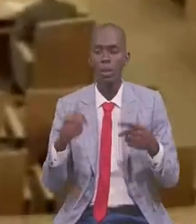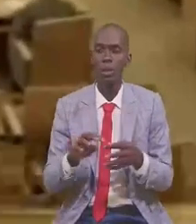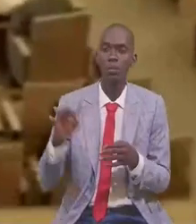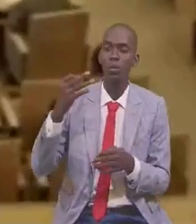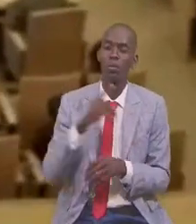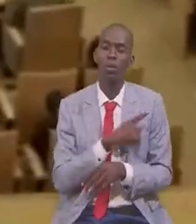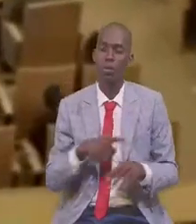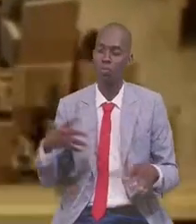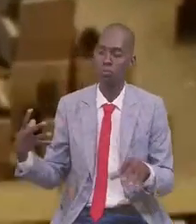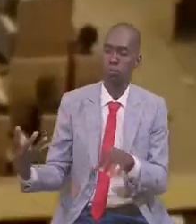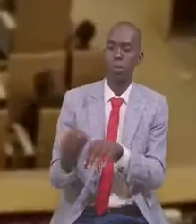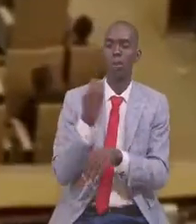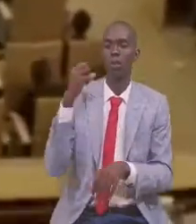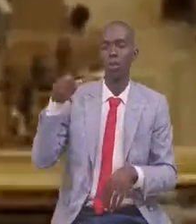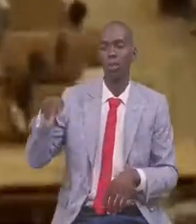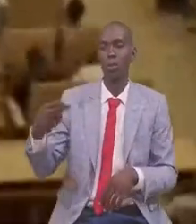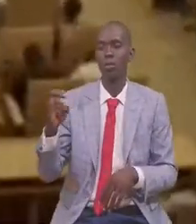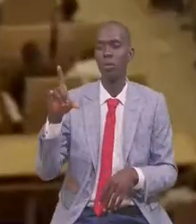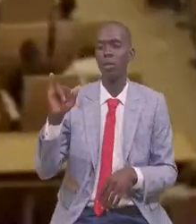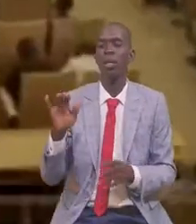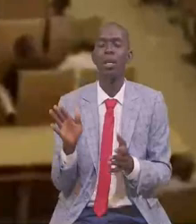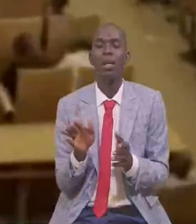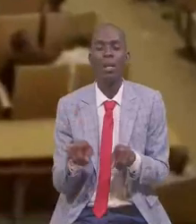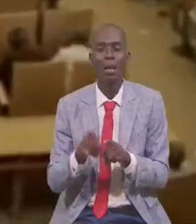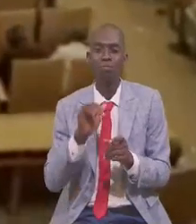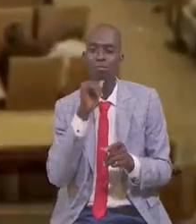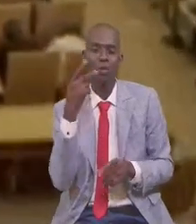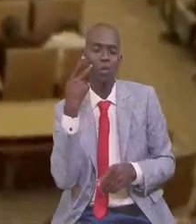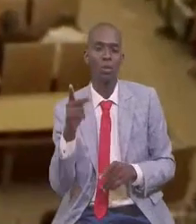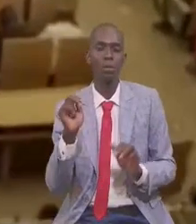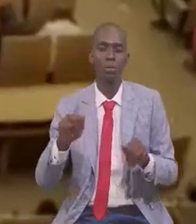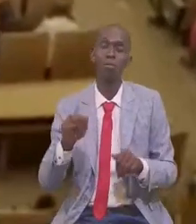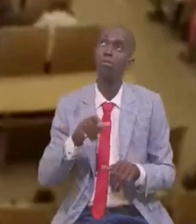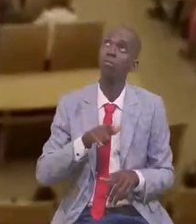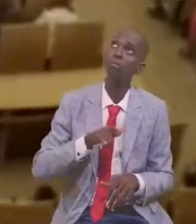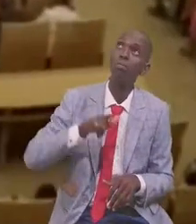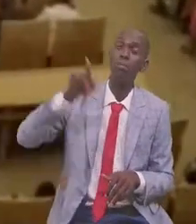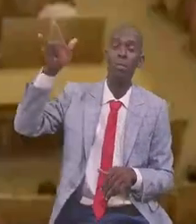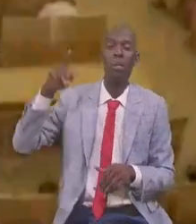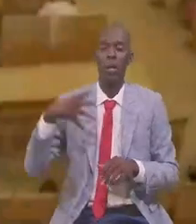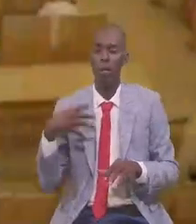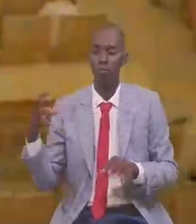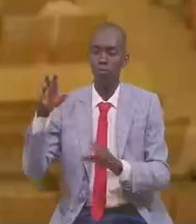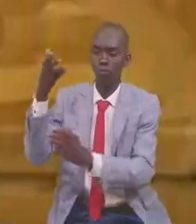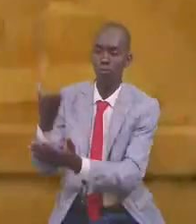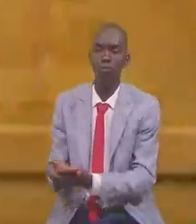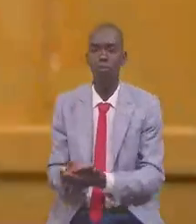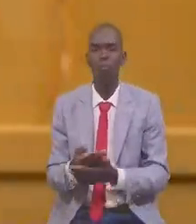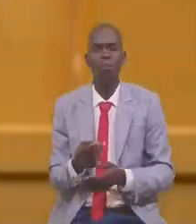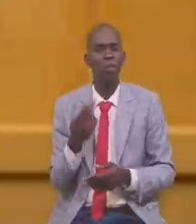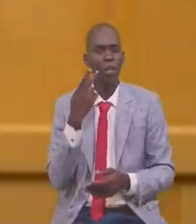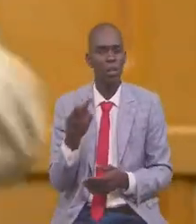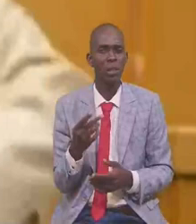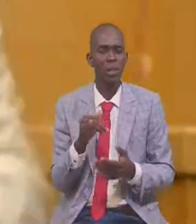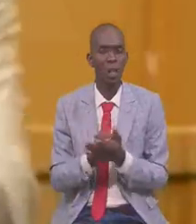avion invisible. Et il s'est retrouvé à Azote. Ce que je veux relever, comme vous